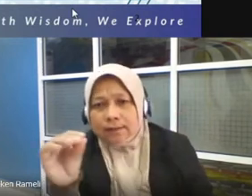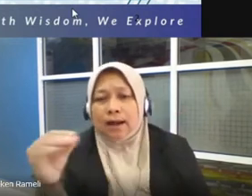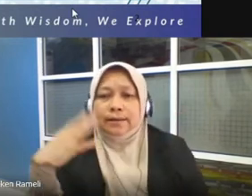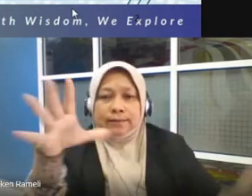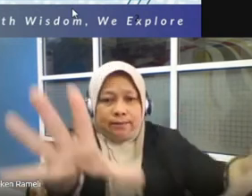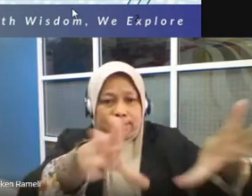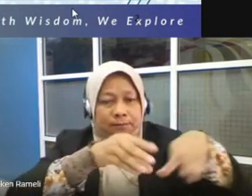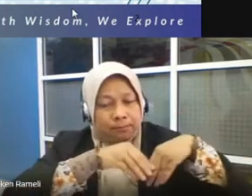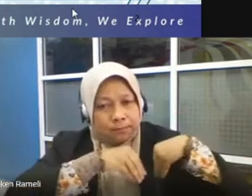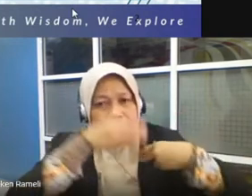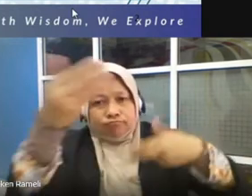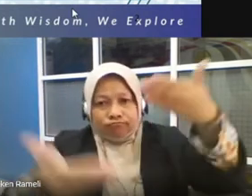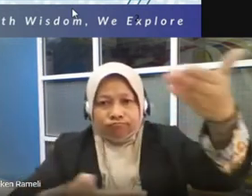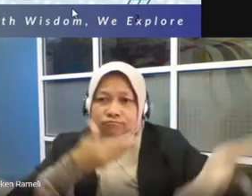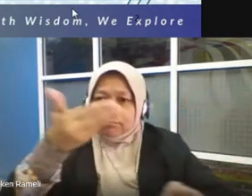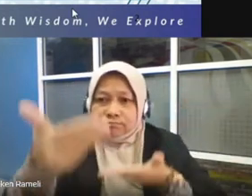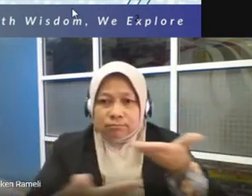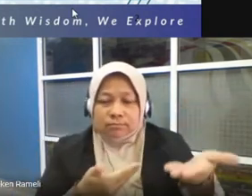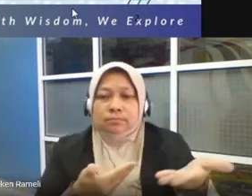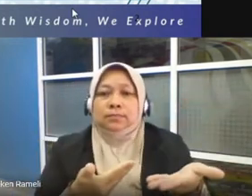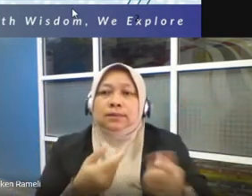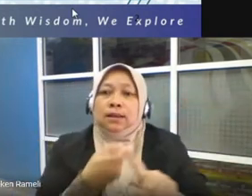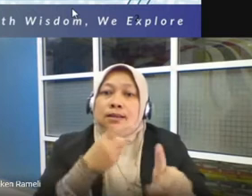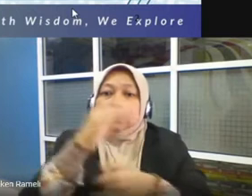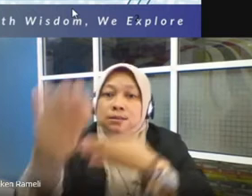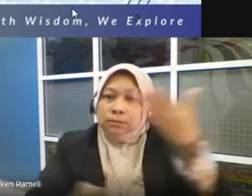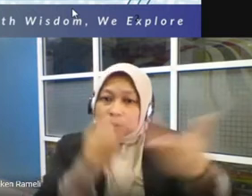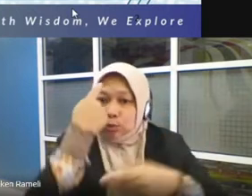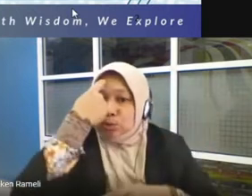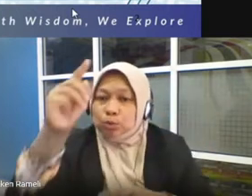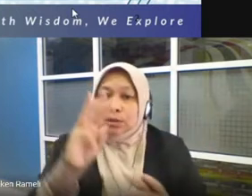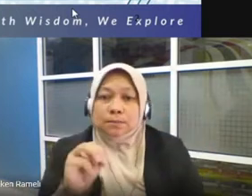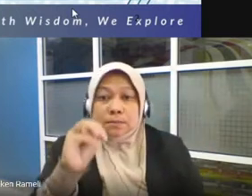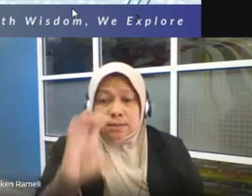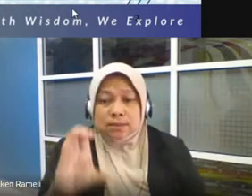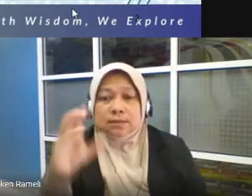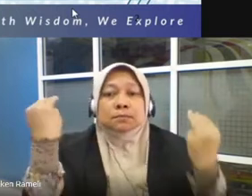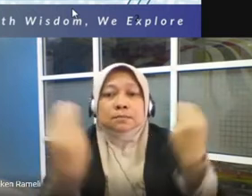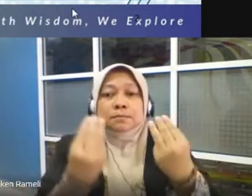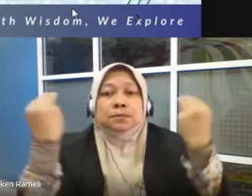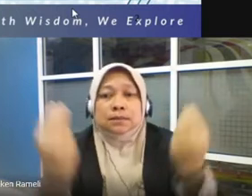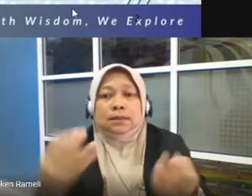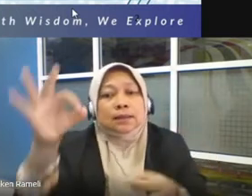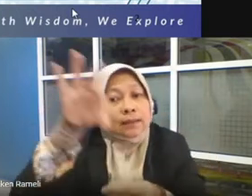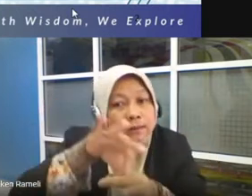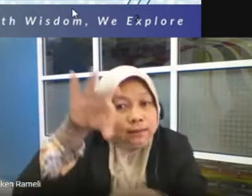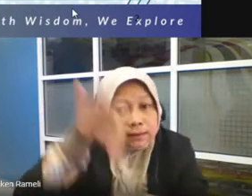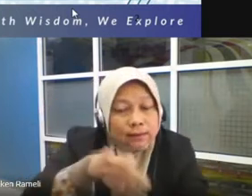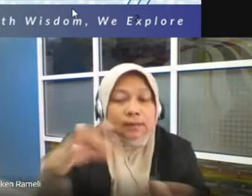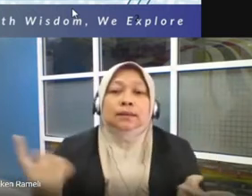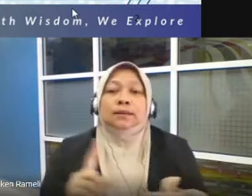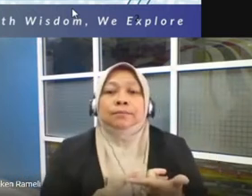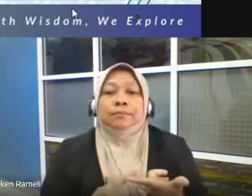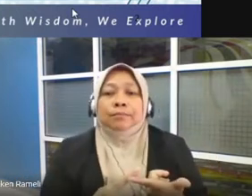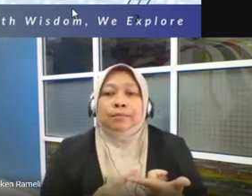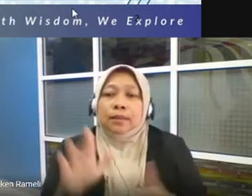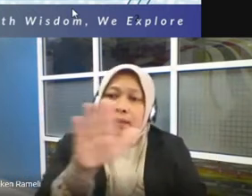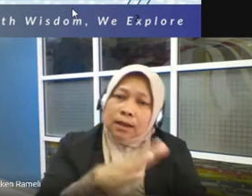menerima apa ni, undangan ataupun jemputan untuk mengacarakan majlis berbentuk Haiti apa ni,